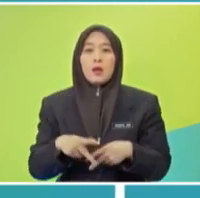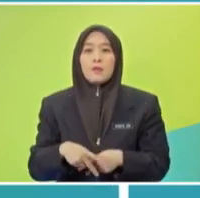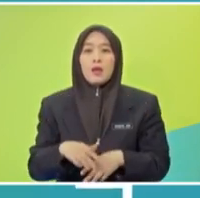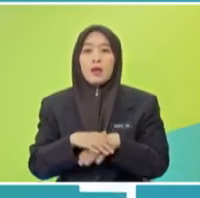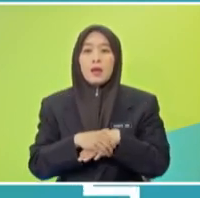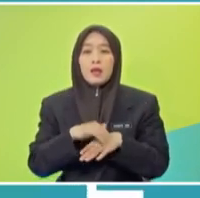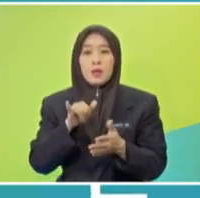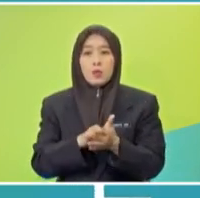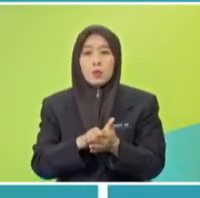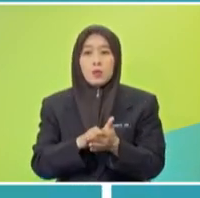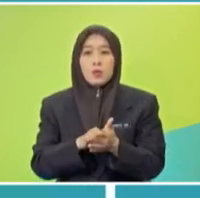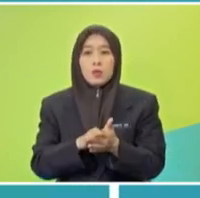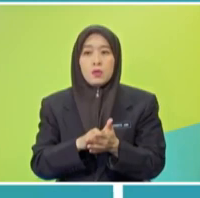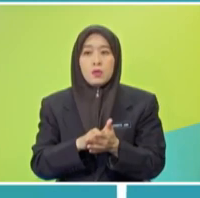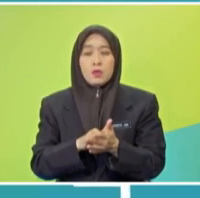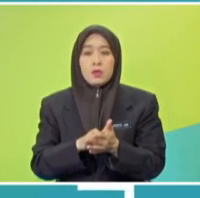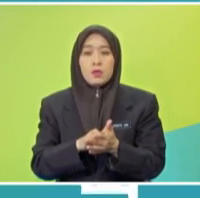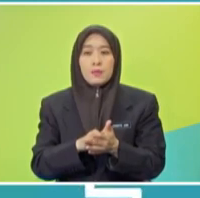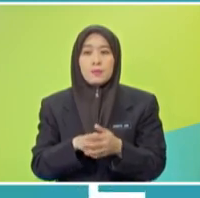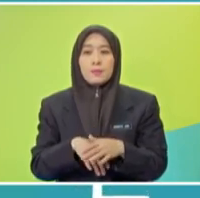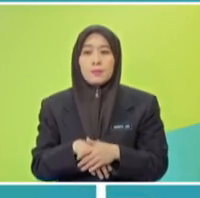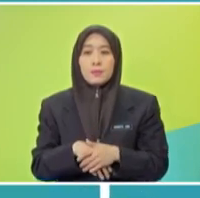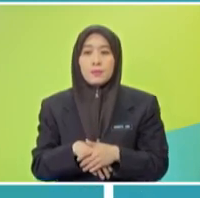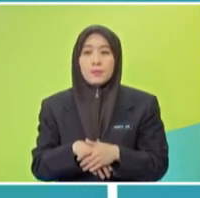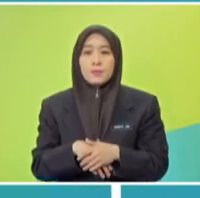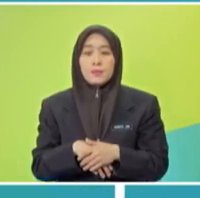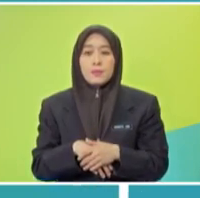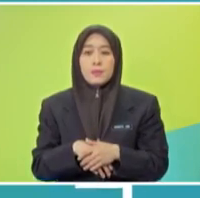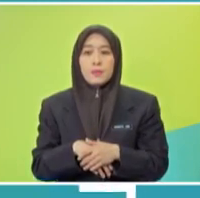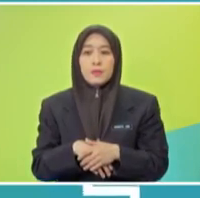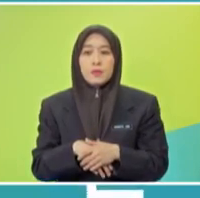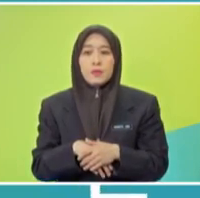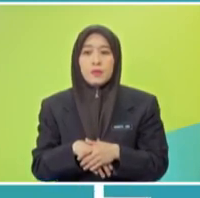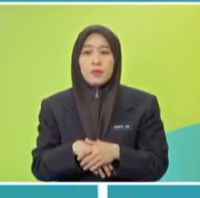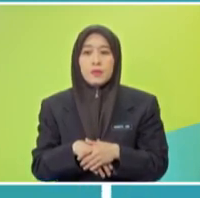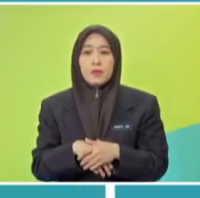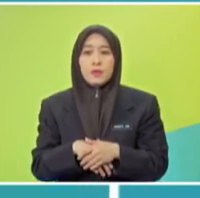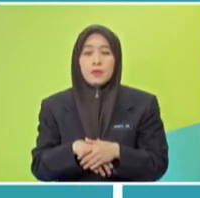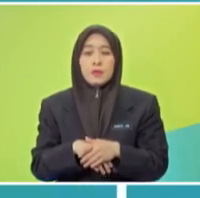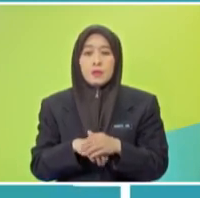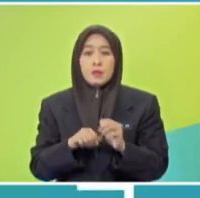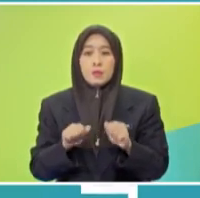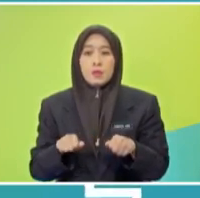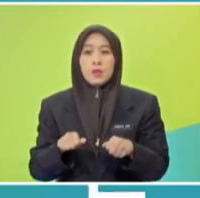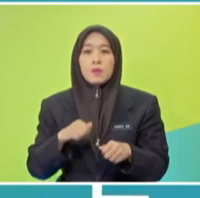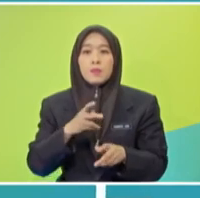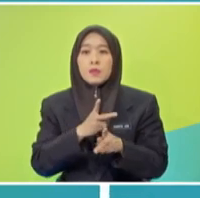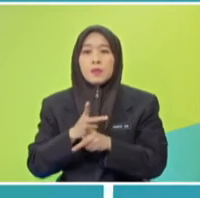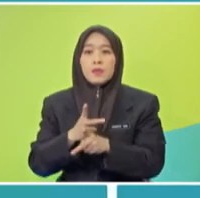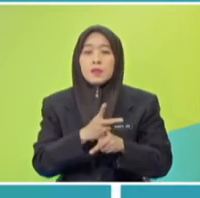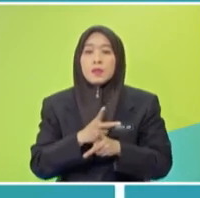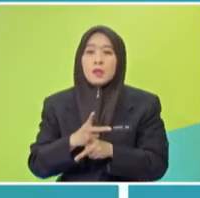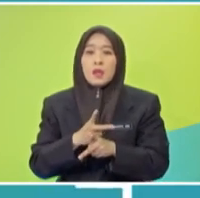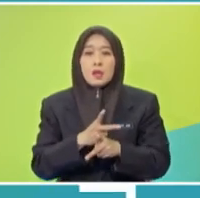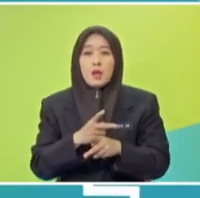banyak akan membersihkan tangan itu daripada kabut dan kekotoran yang menjaga rasa